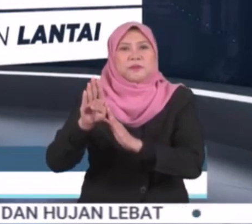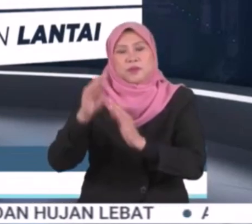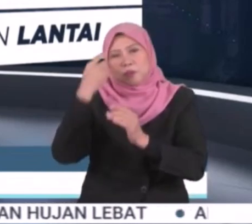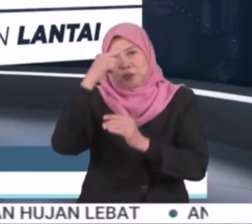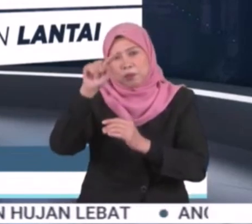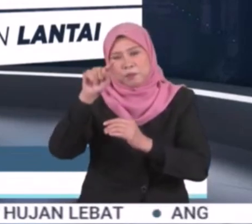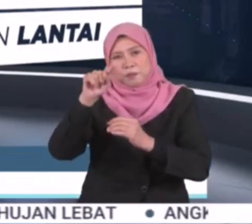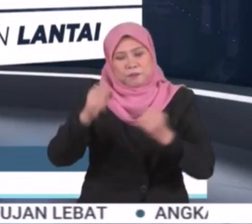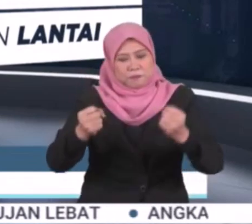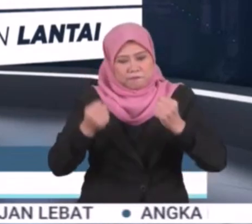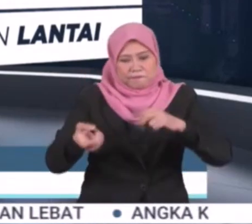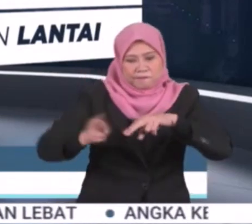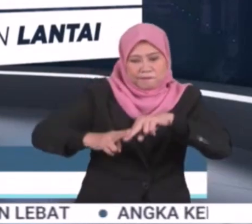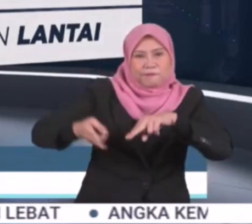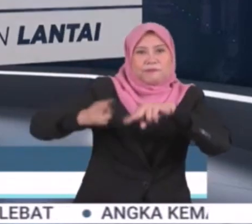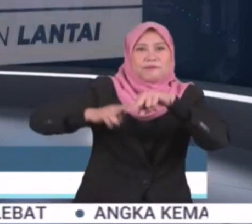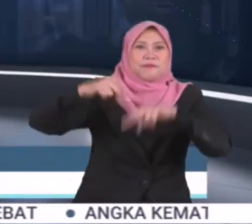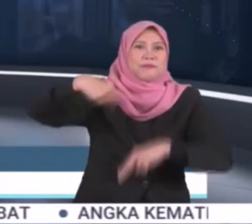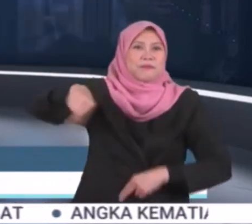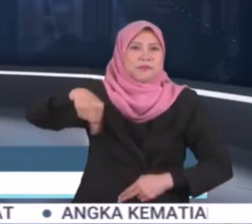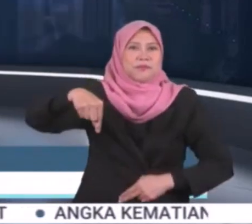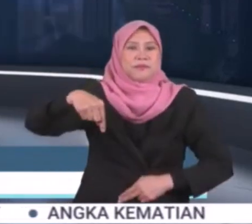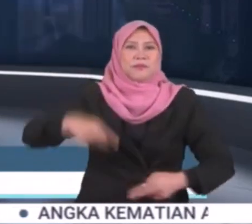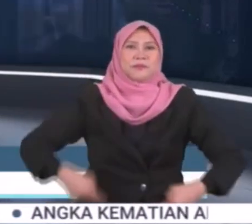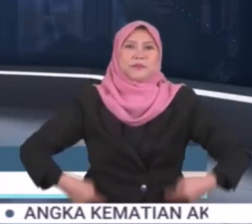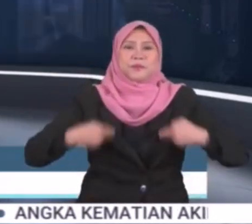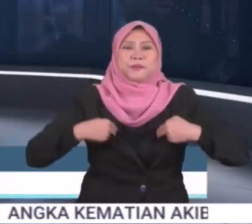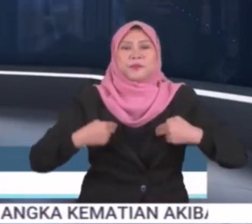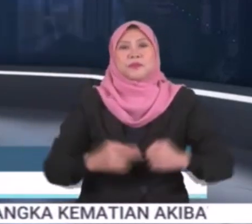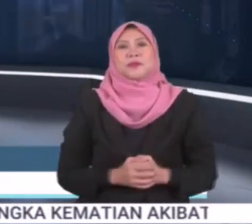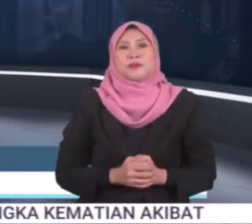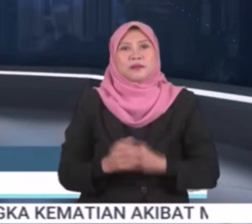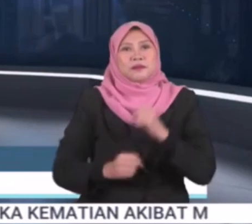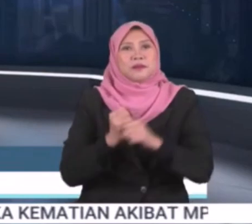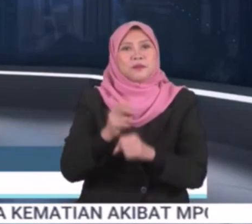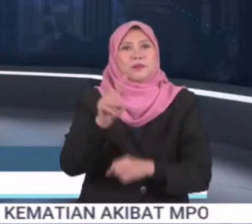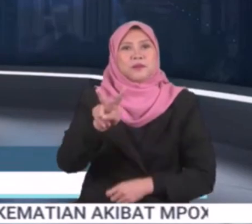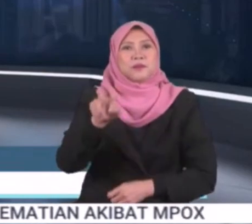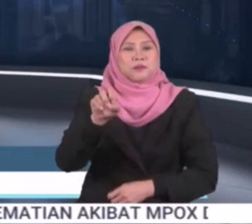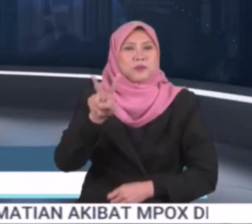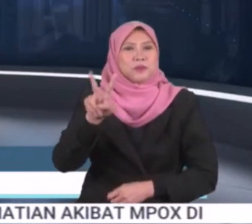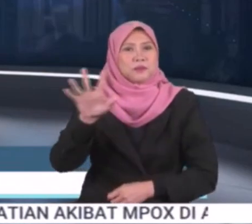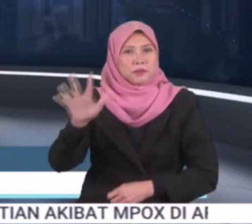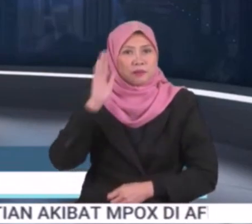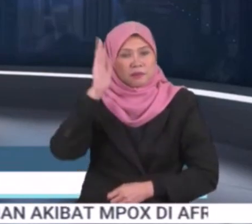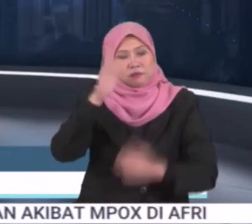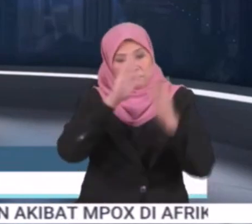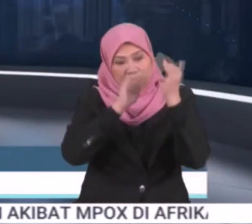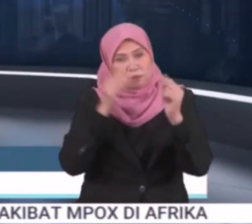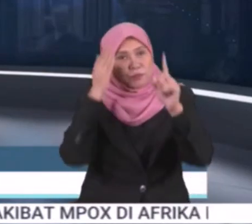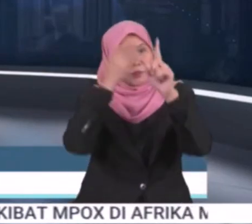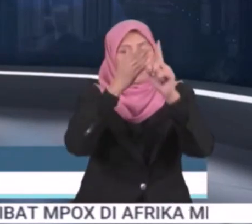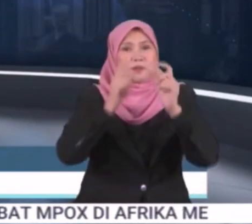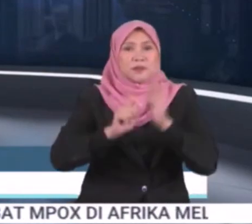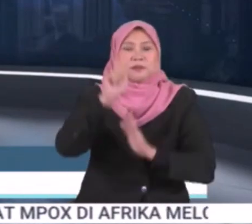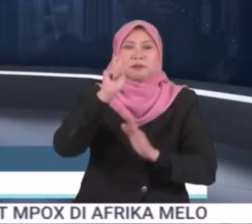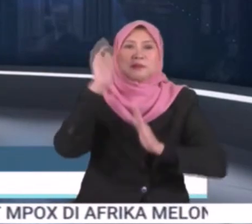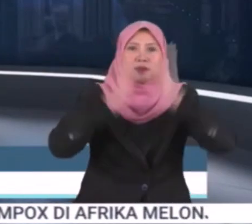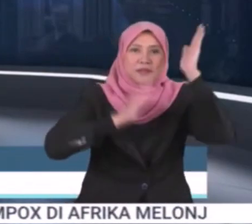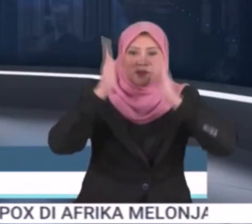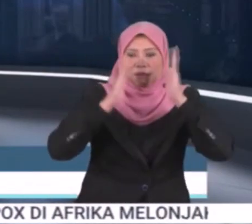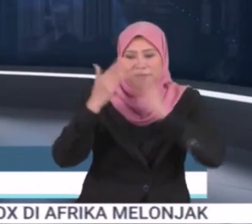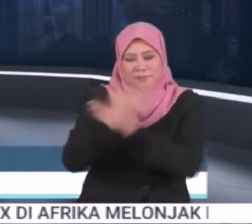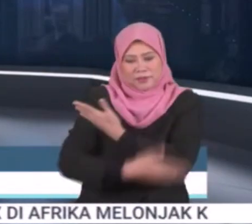melalui usaha mempertingkatkan kualiti hidup. Tahun 2025 menjanjikan harapan tinggi untuk Malaysia